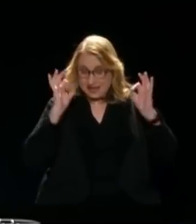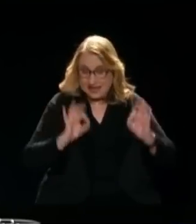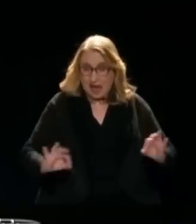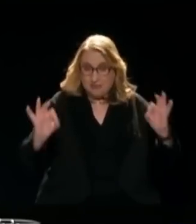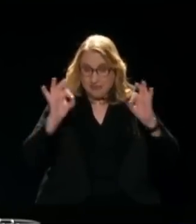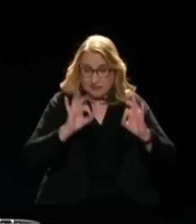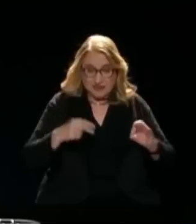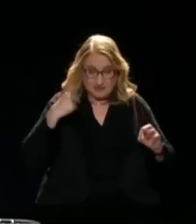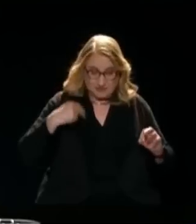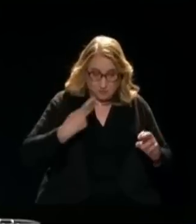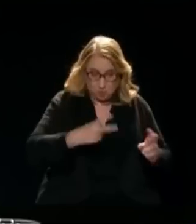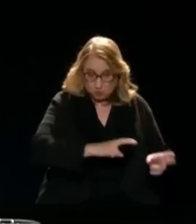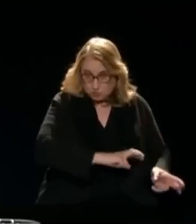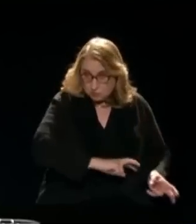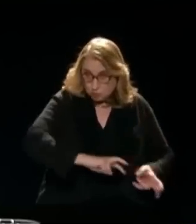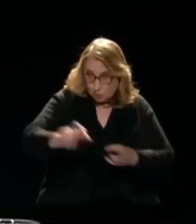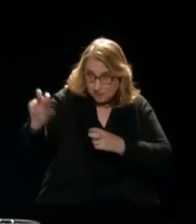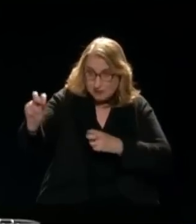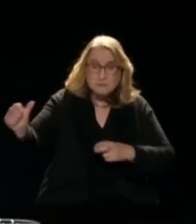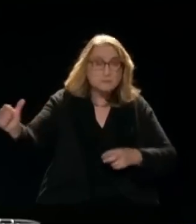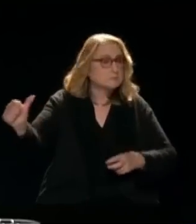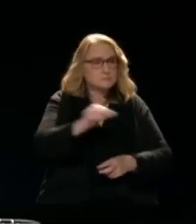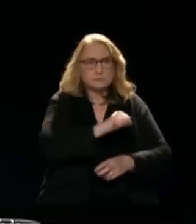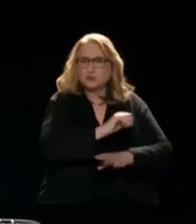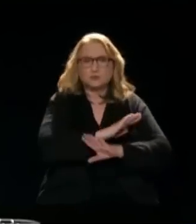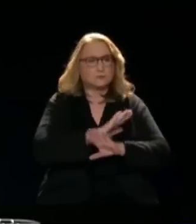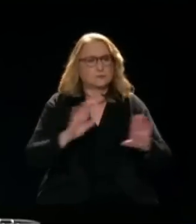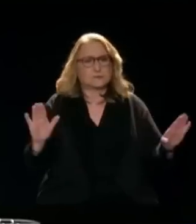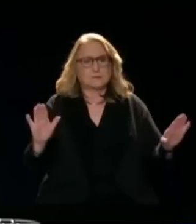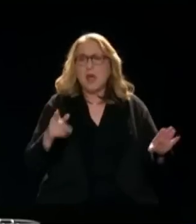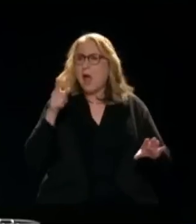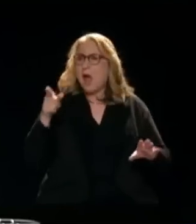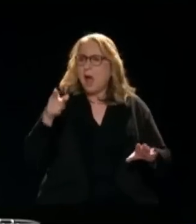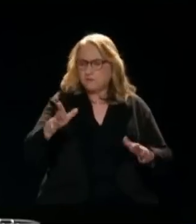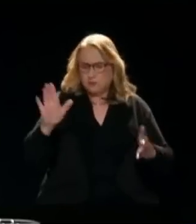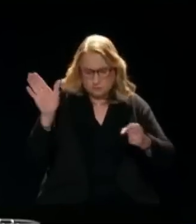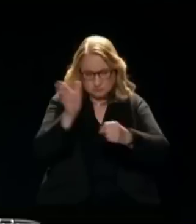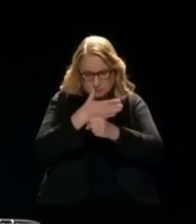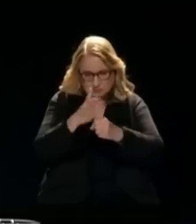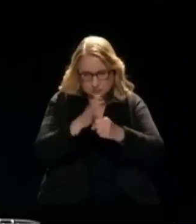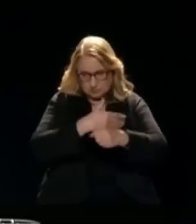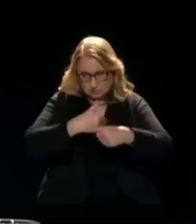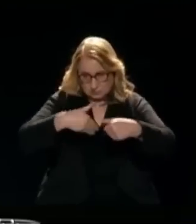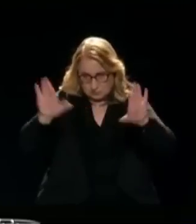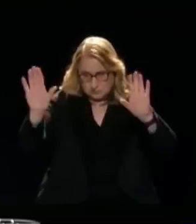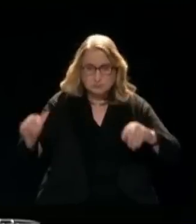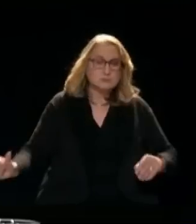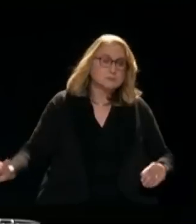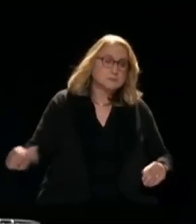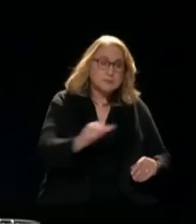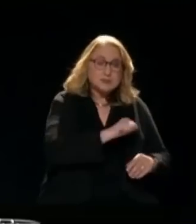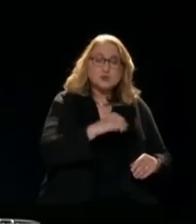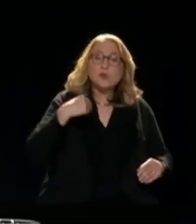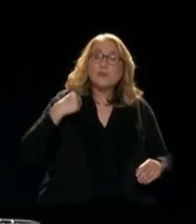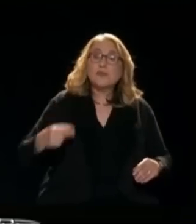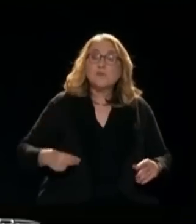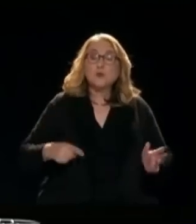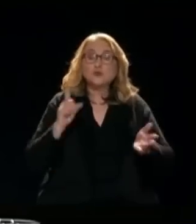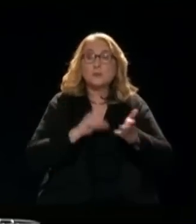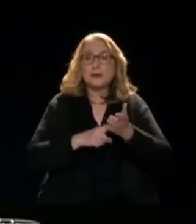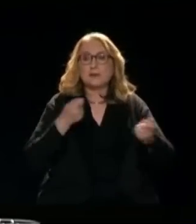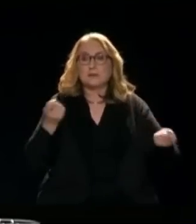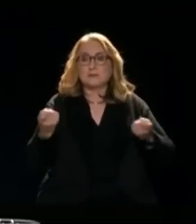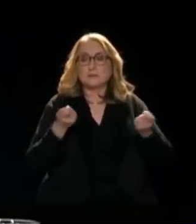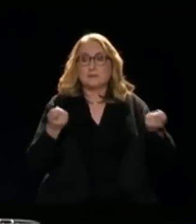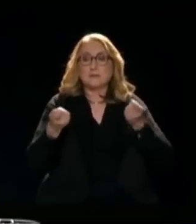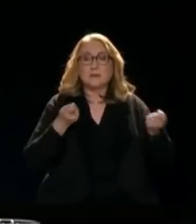να κάνουμε, να διαλυθεί αυτό το Υπερταμείο και να εθνικοποιηθεί, δηλαδή να περάσει πίσω στο δημόσιο, στη δημόσια κυριότητα, ολόκληρη